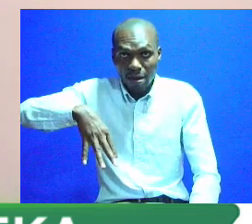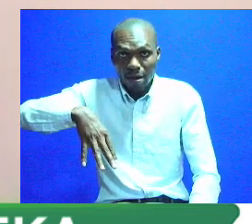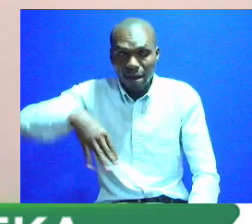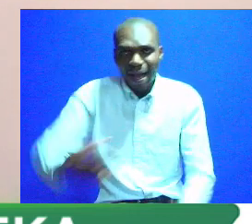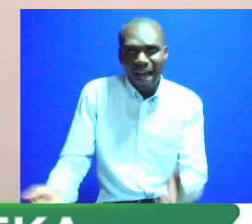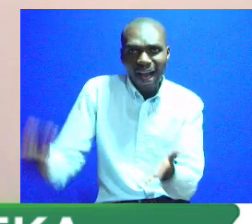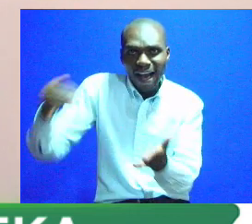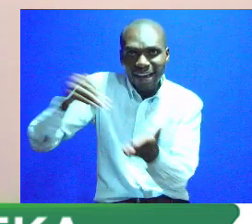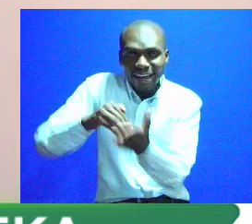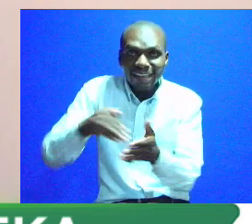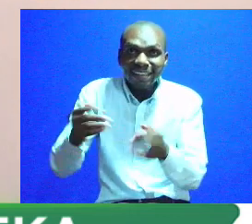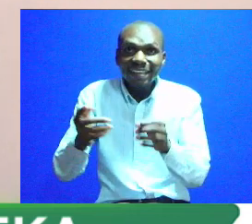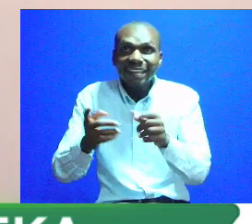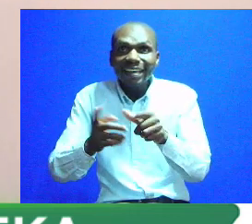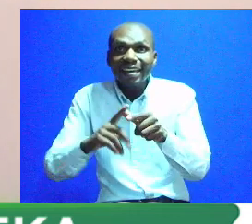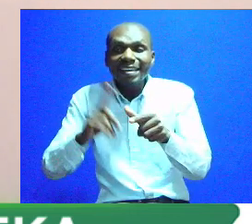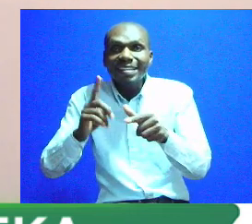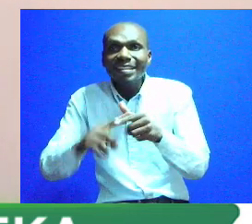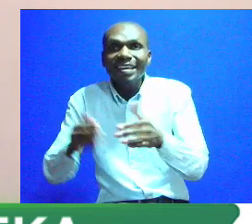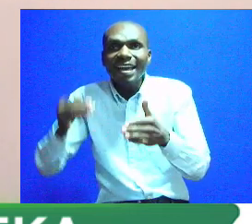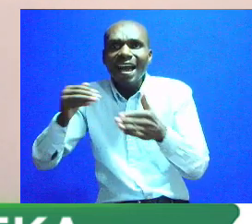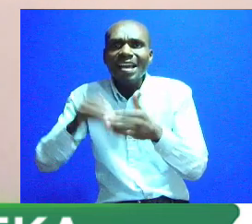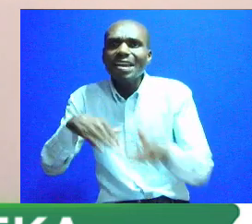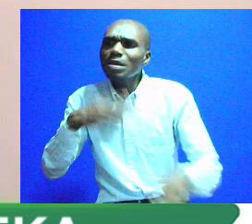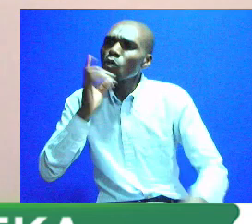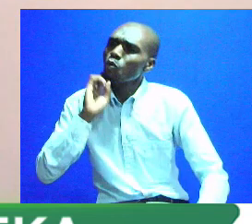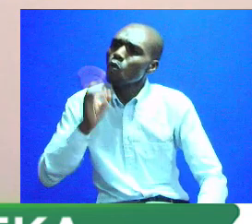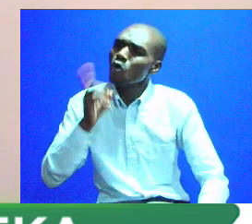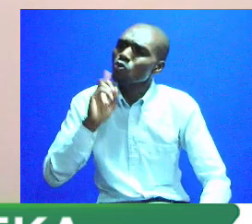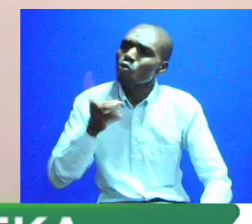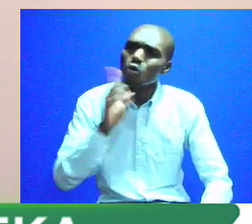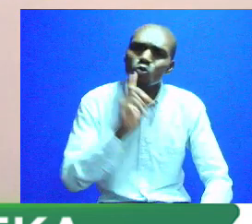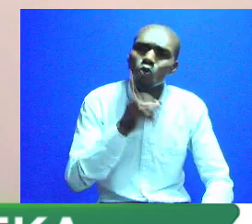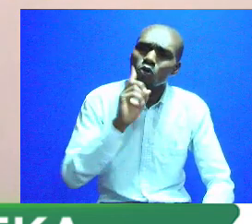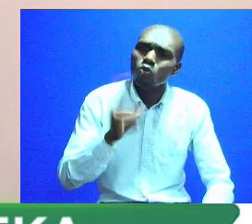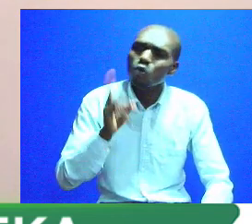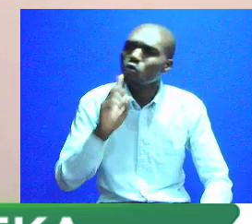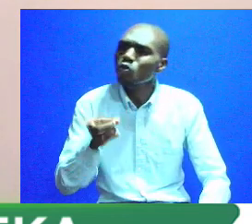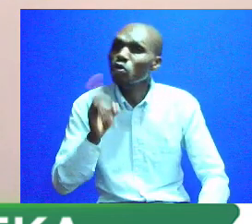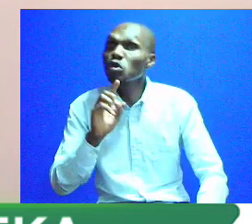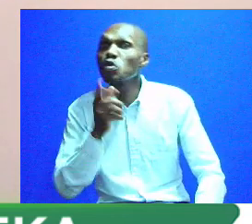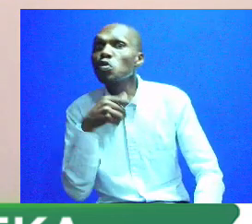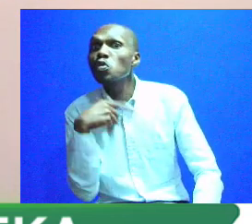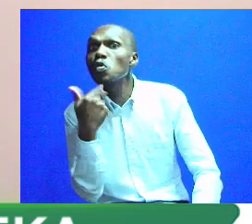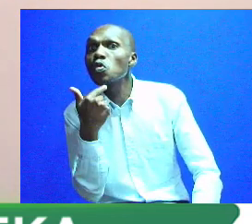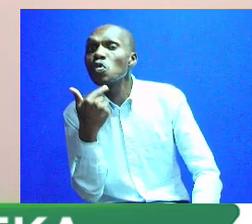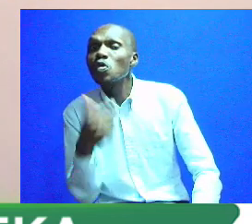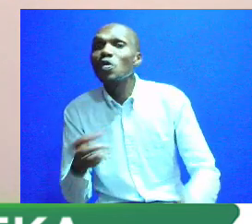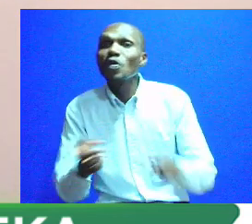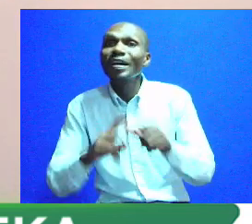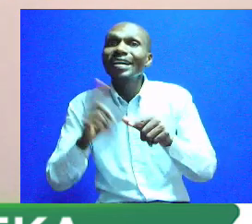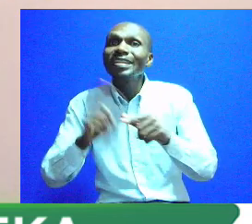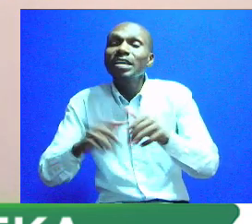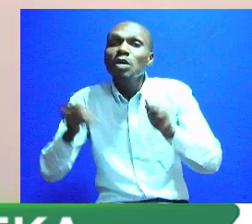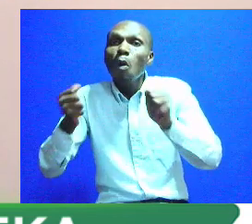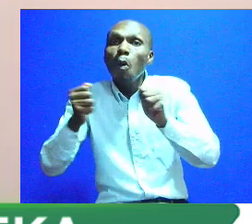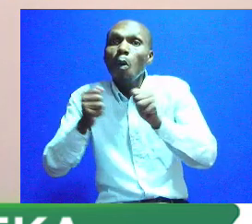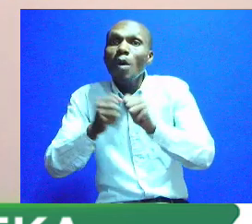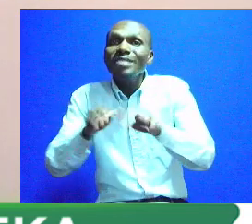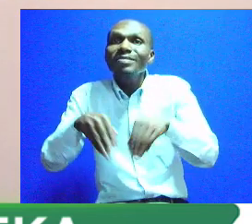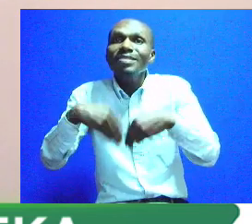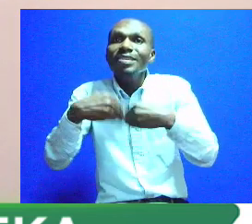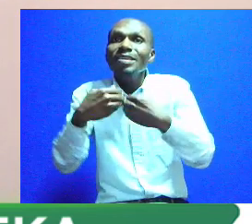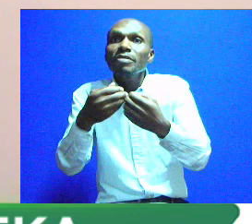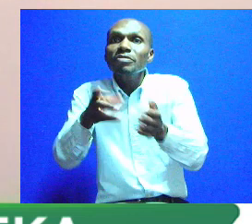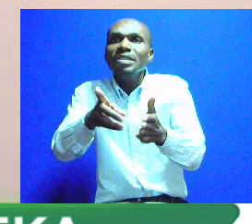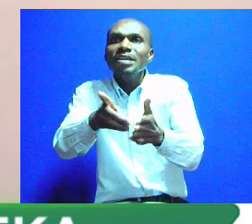boigo nigo Richmond nyale koba iga akugikiria anene ensemo elie tenerete obwerelia anene ensemo yo kwena na